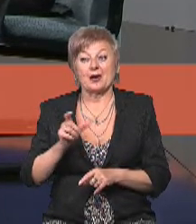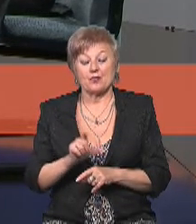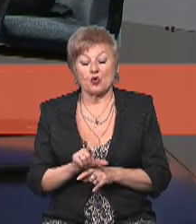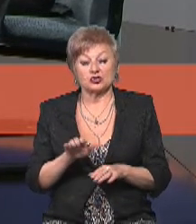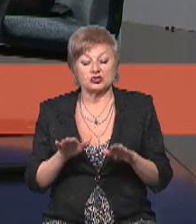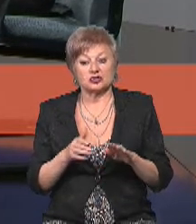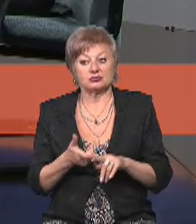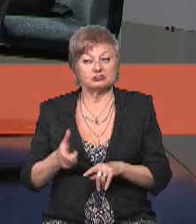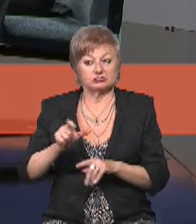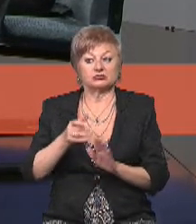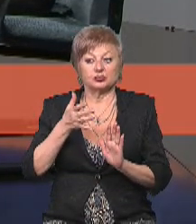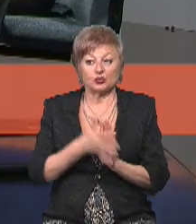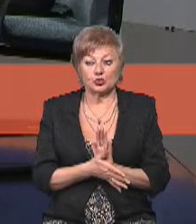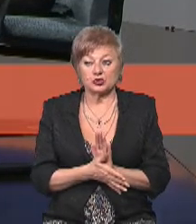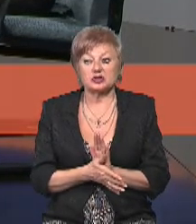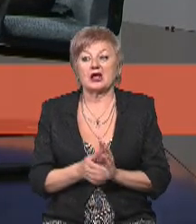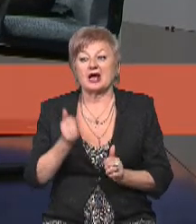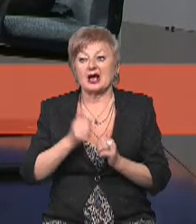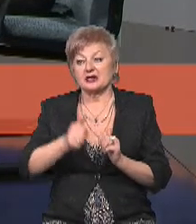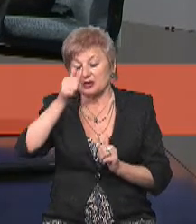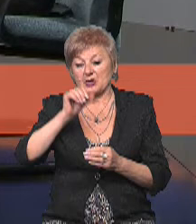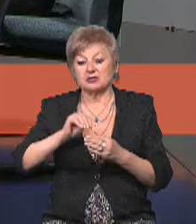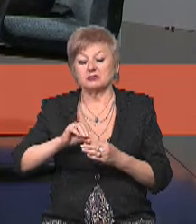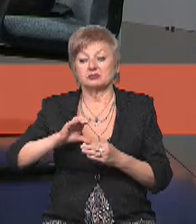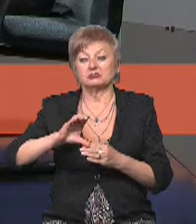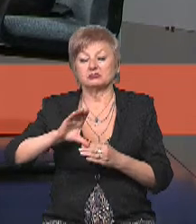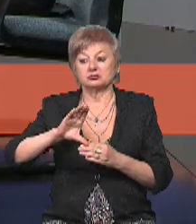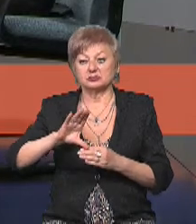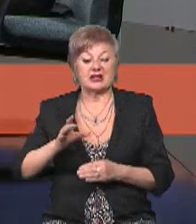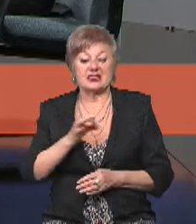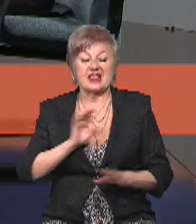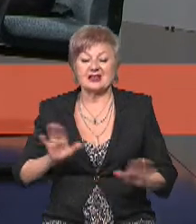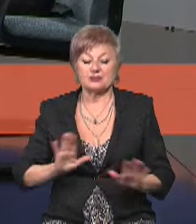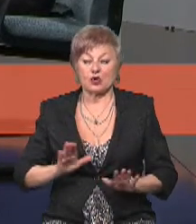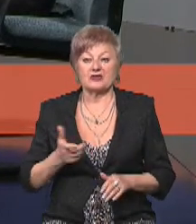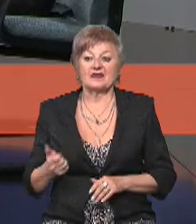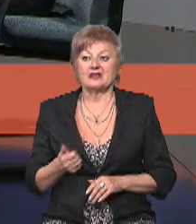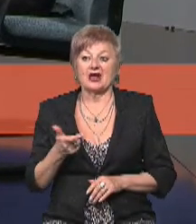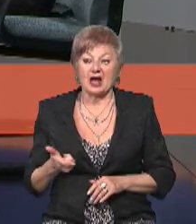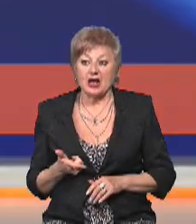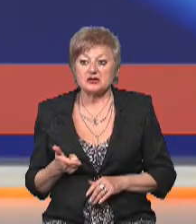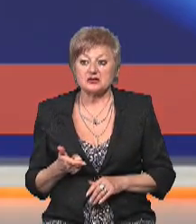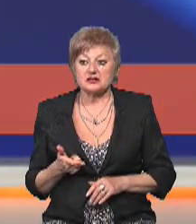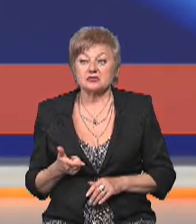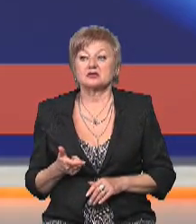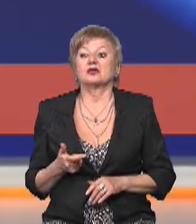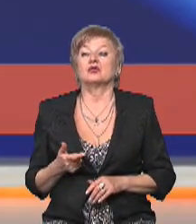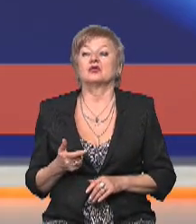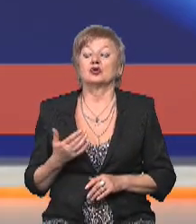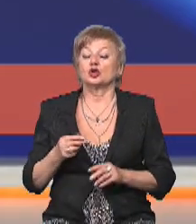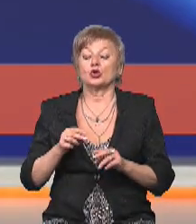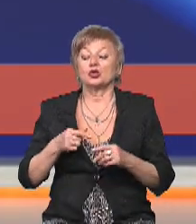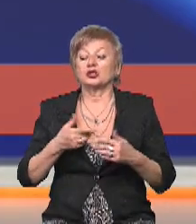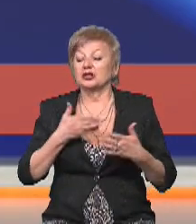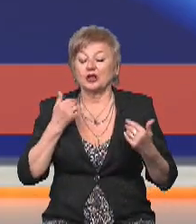вес, то участник акции субсидиант ежемесячно будет накапливать неиспользованную газовую субсидию в отсутствие долгов по